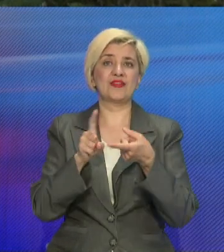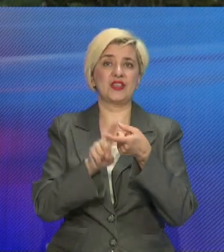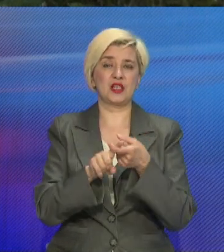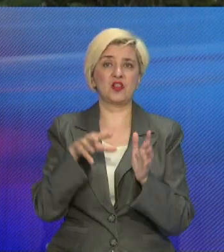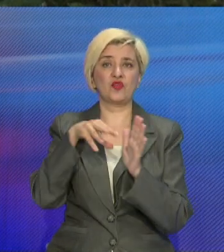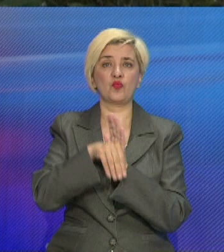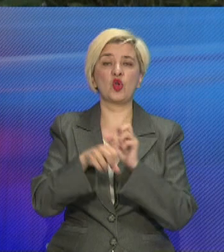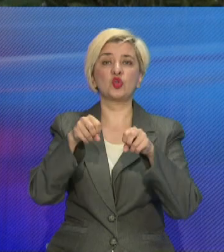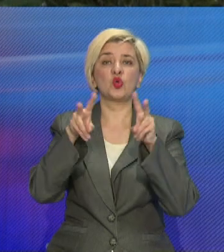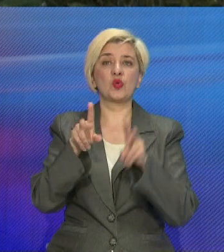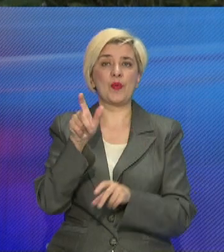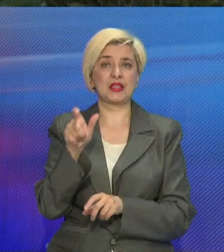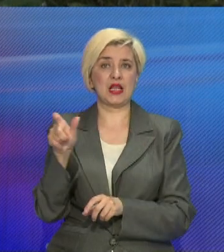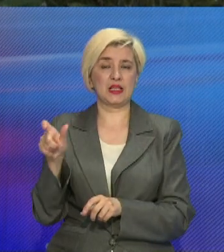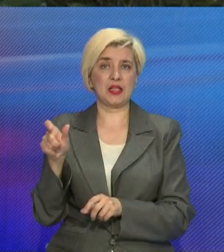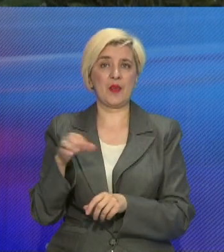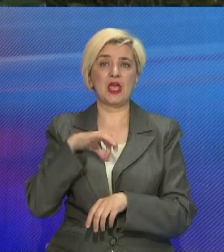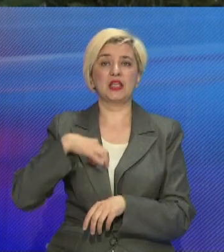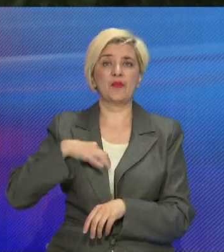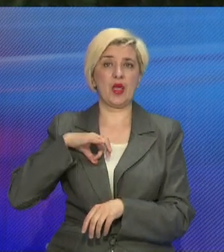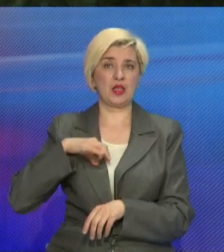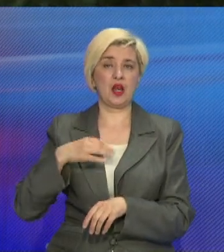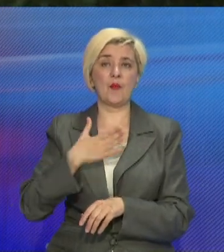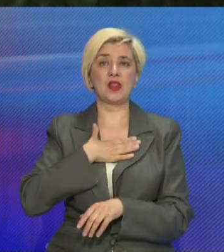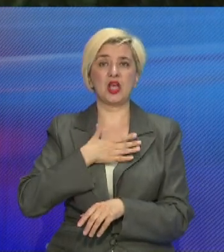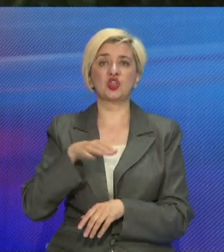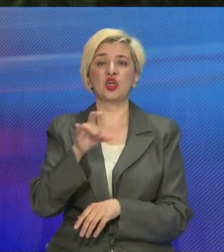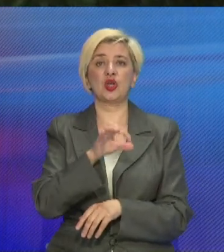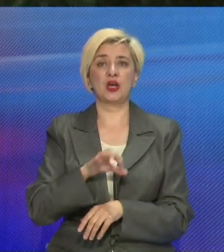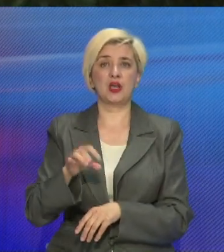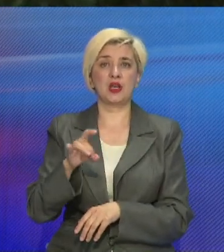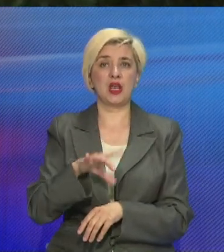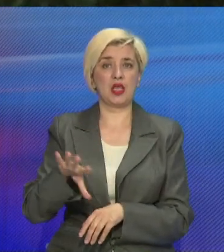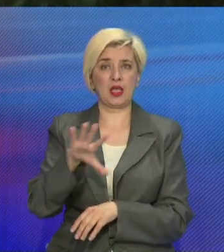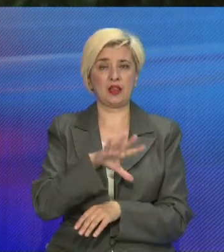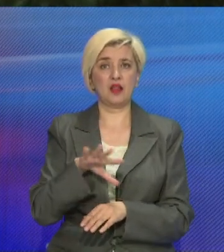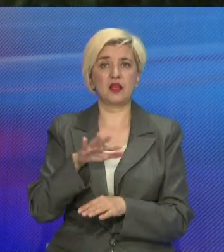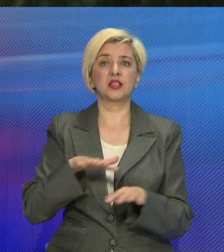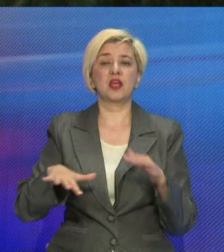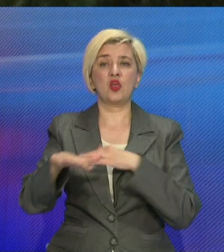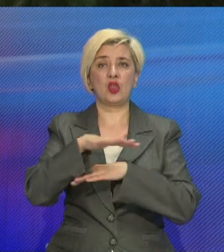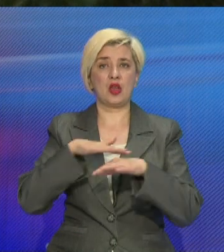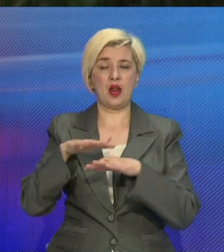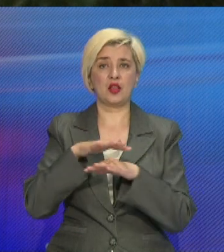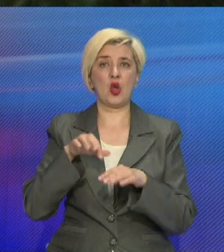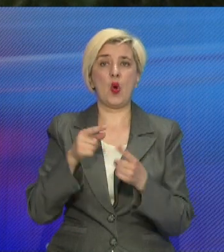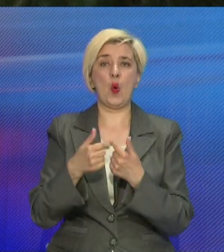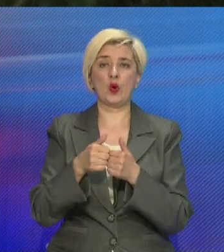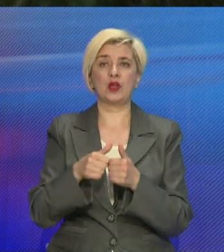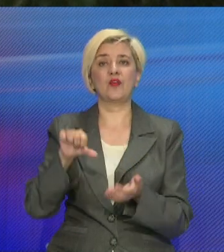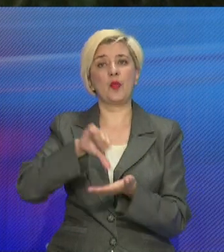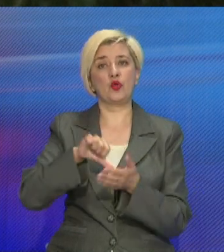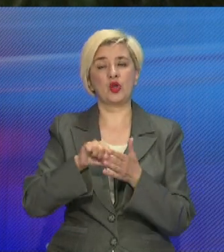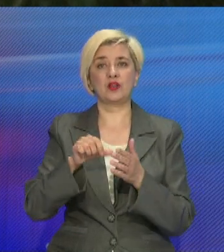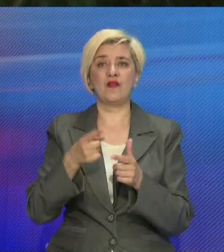числе со специалистами и инспекторами наших региональных территориальных органов, и принять любое участие либо в посадке